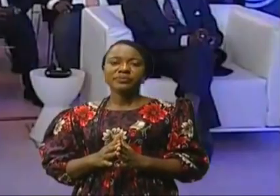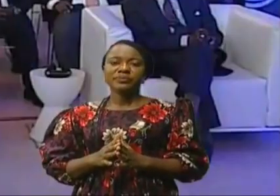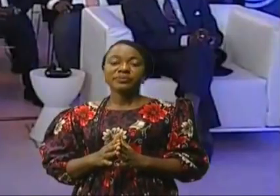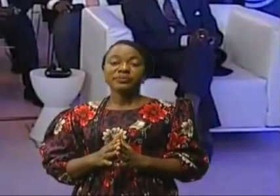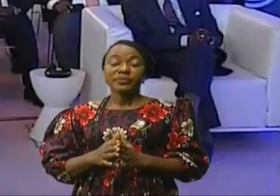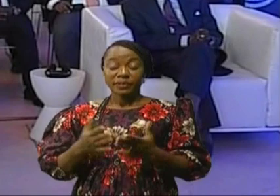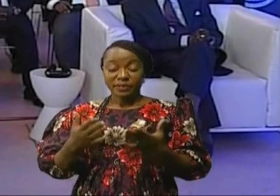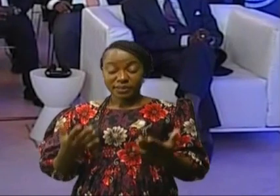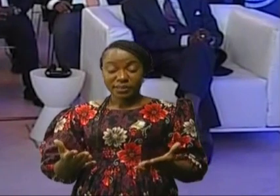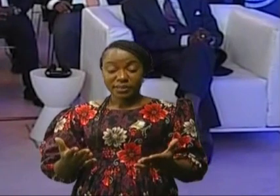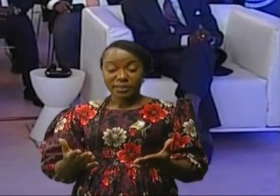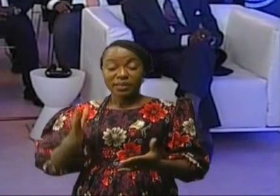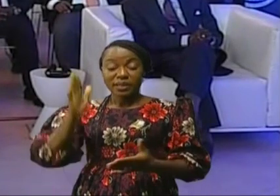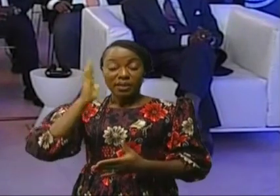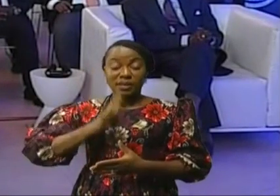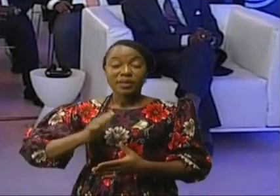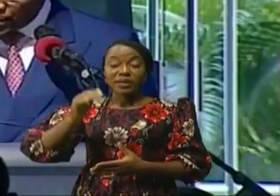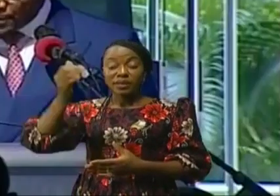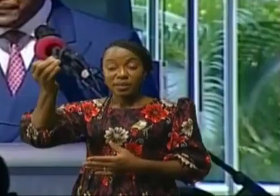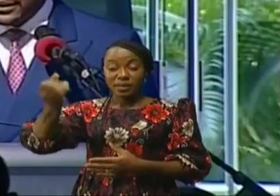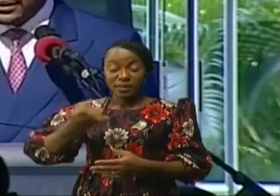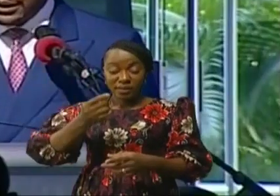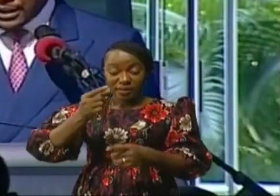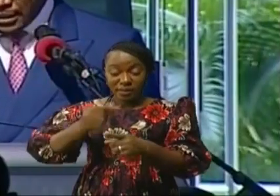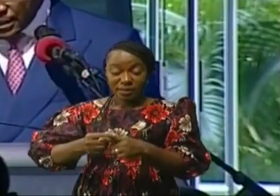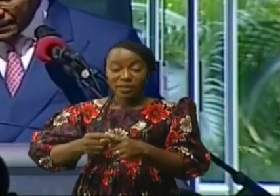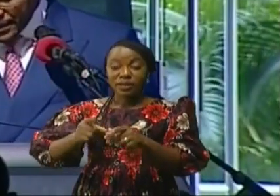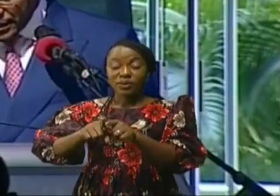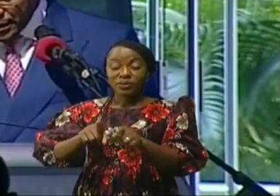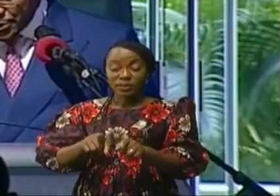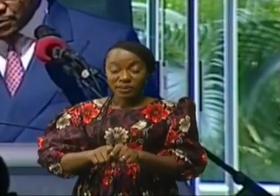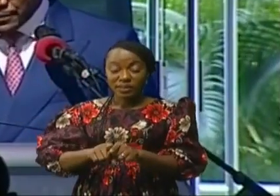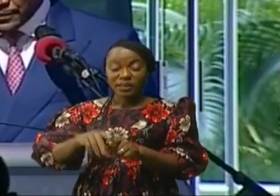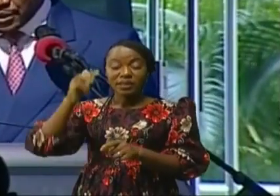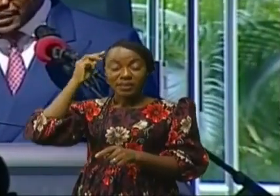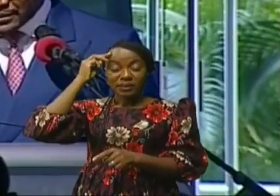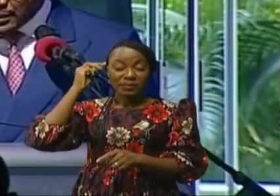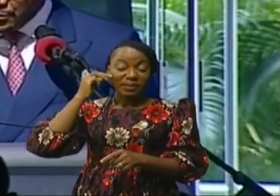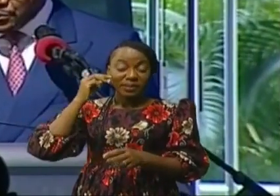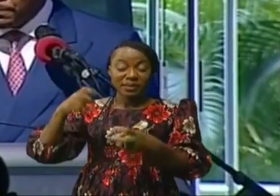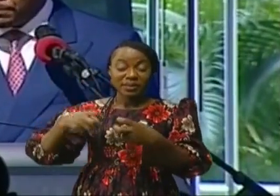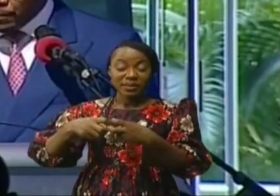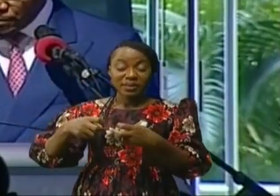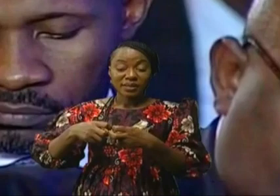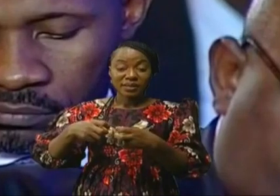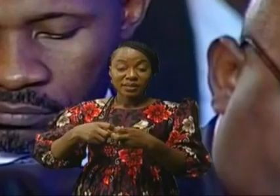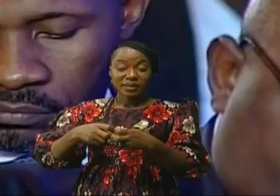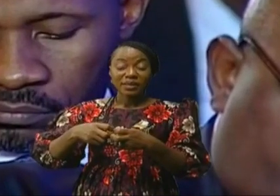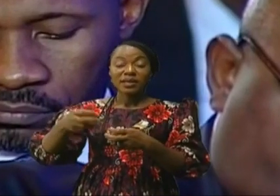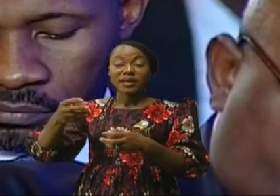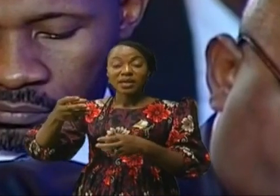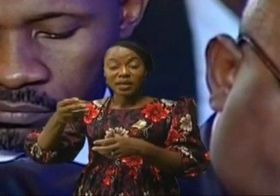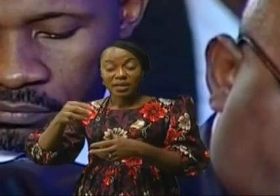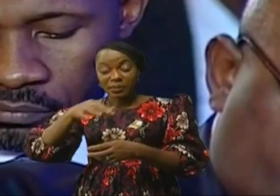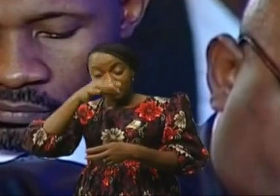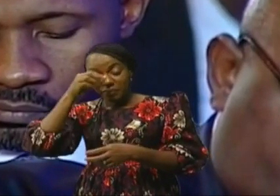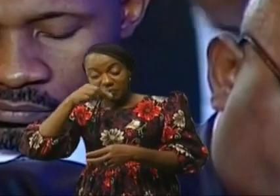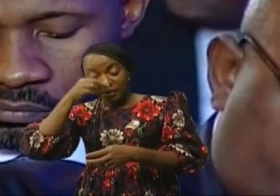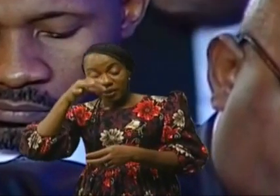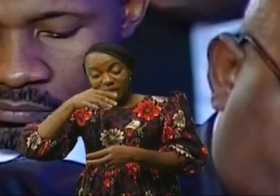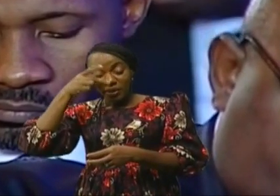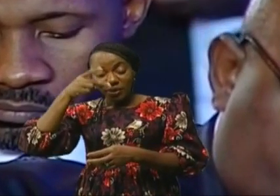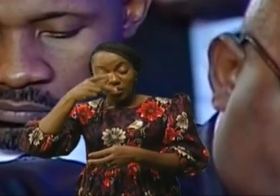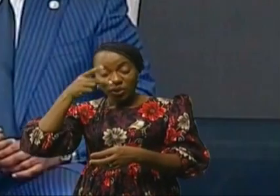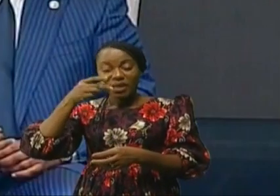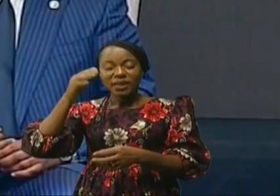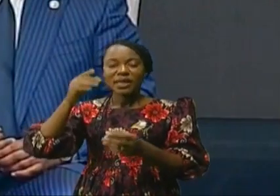Dans son mot de bienvenue, le ministre des Hydrocarbures Didier Boudimboum-Toumbouanga a salué la vision de la relance